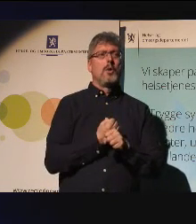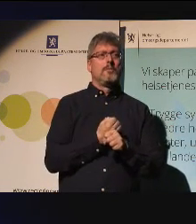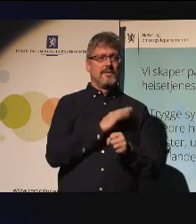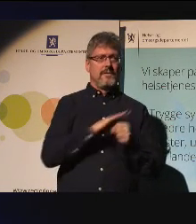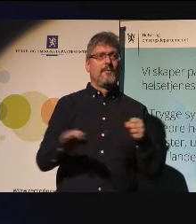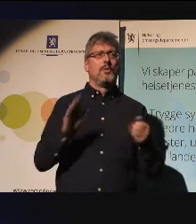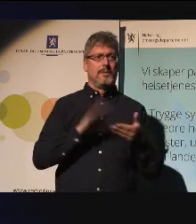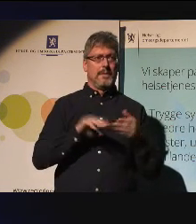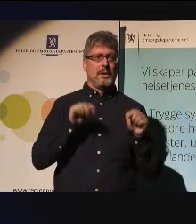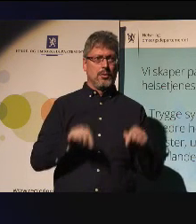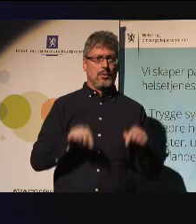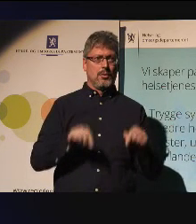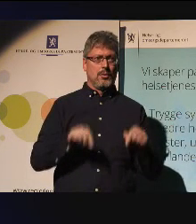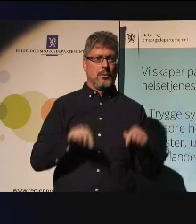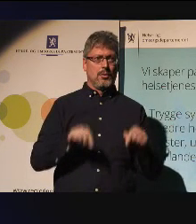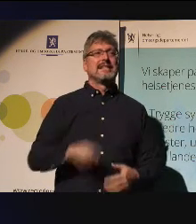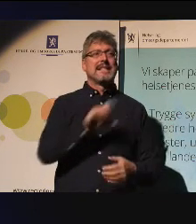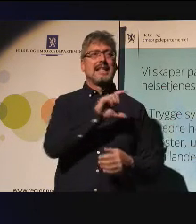i Helsedirektoratet.